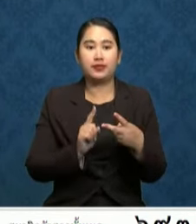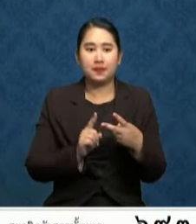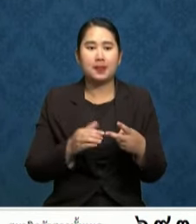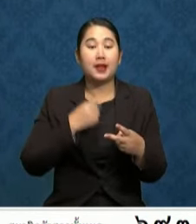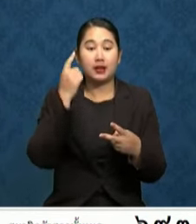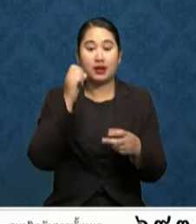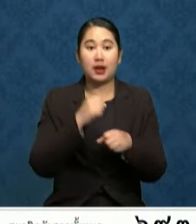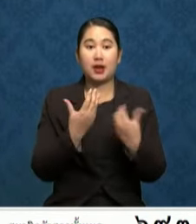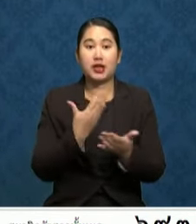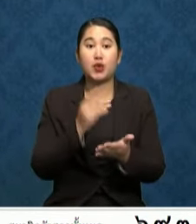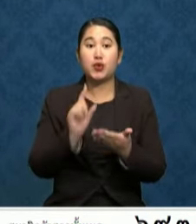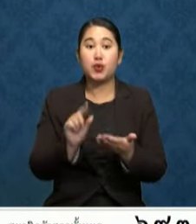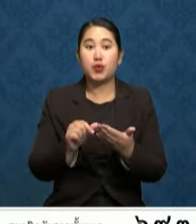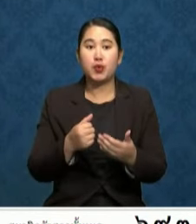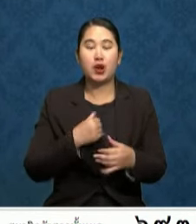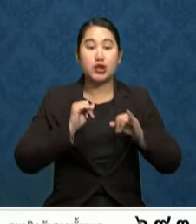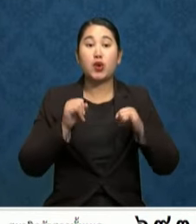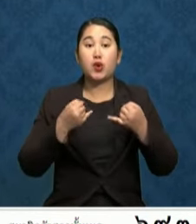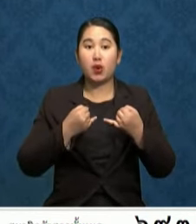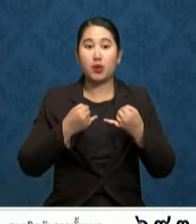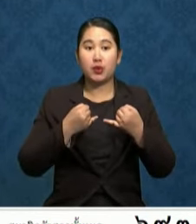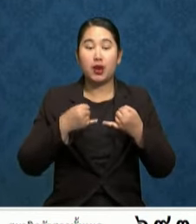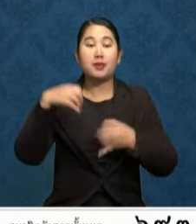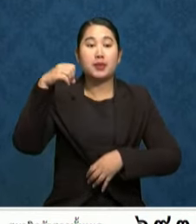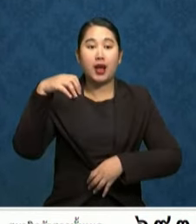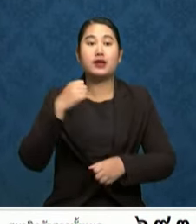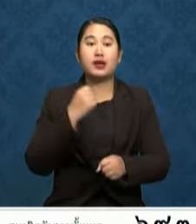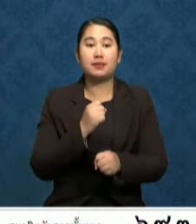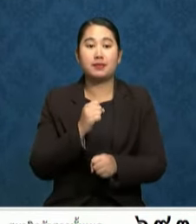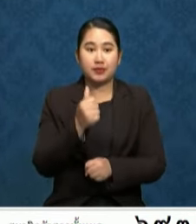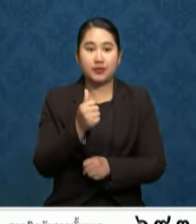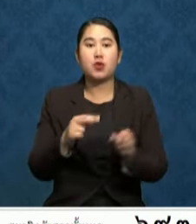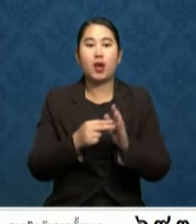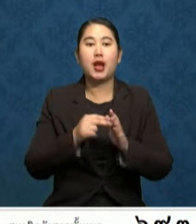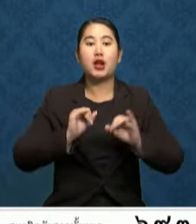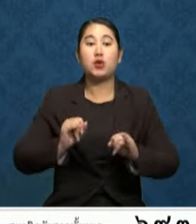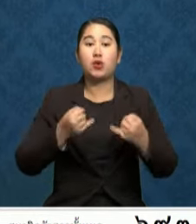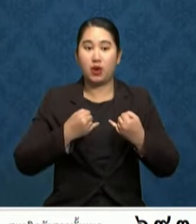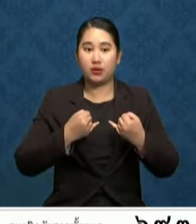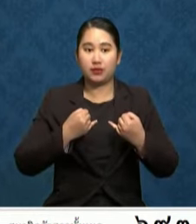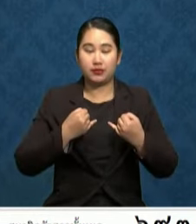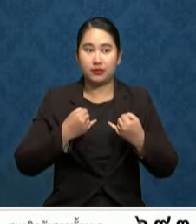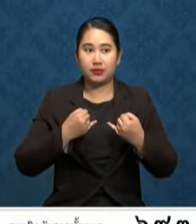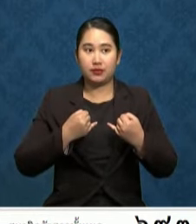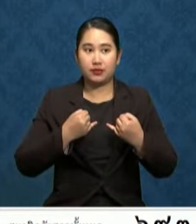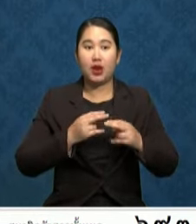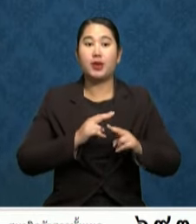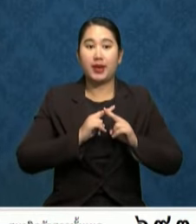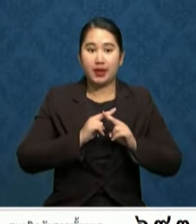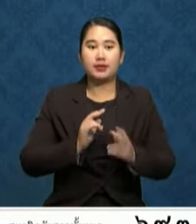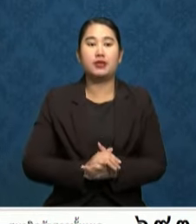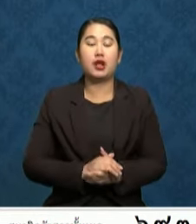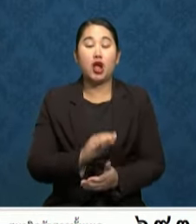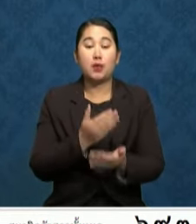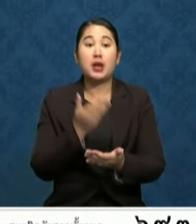ท่านจะทำให้ราคาถูกและเป็นเจ้าของพลังงานเนี่ยนะครับได้มีทางเดียวเท่านั้นท่านต้องเป็นเจ้าของพลังงานนั้น